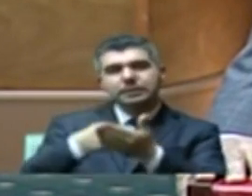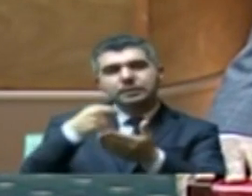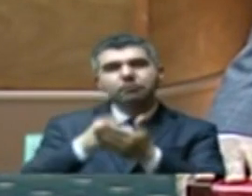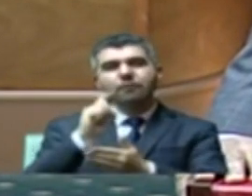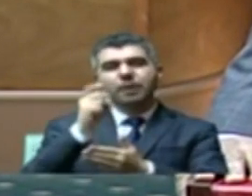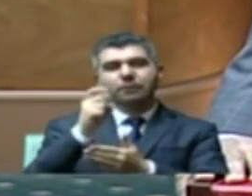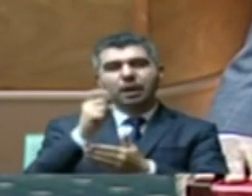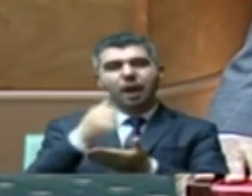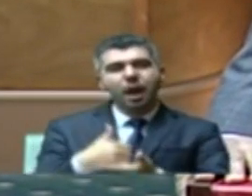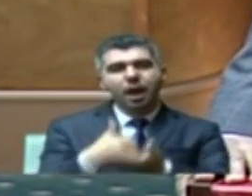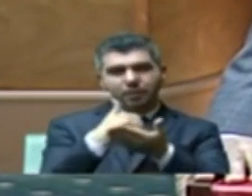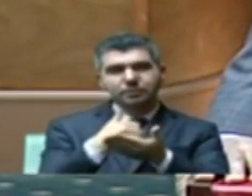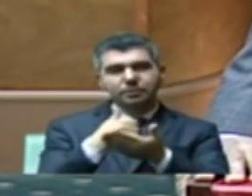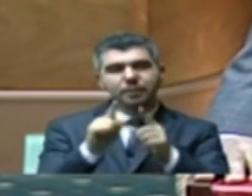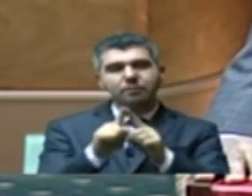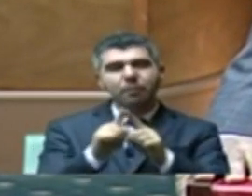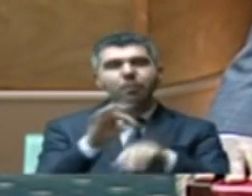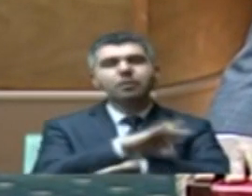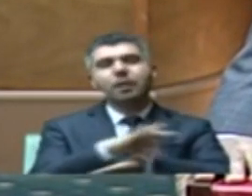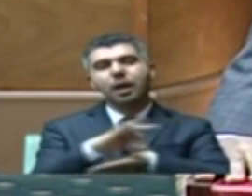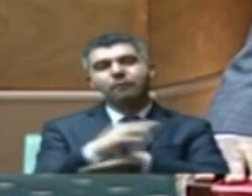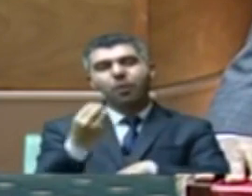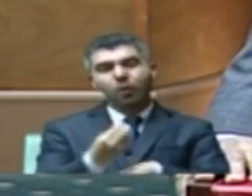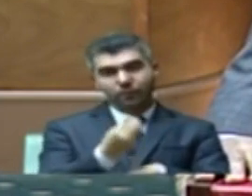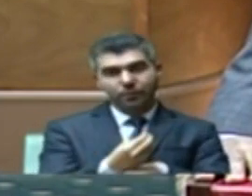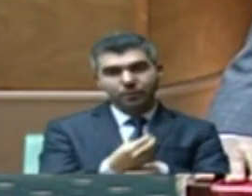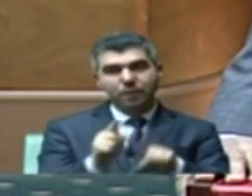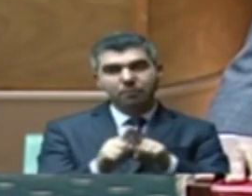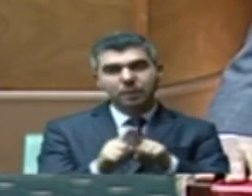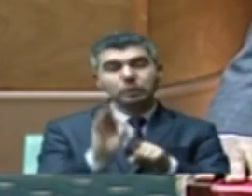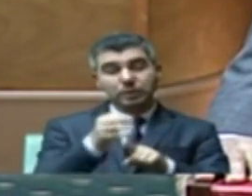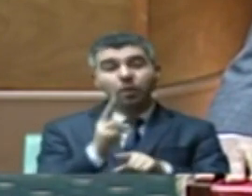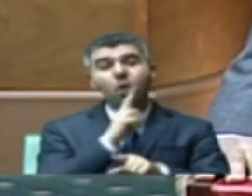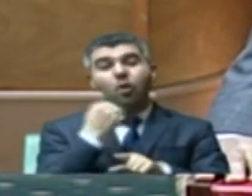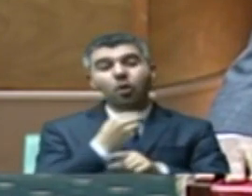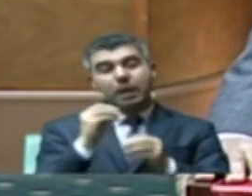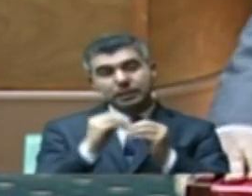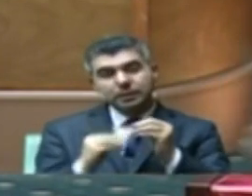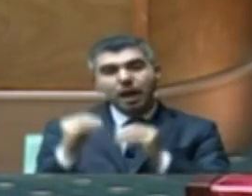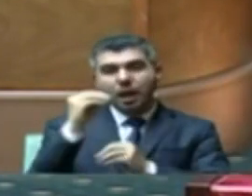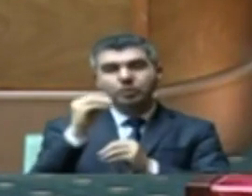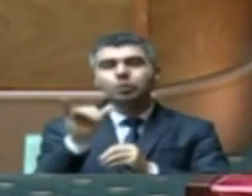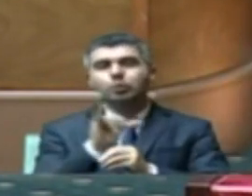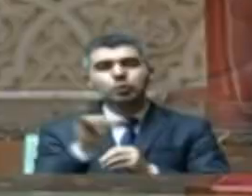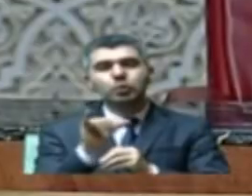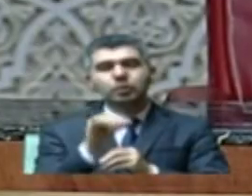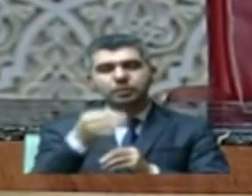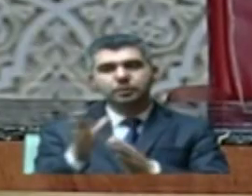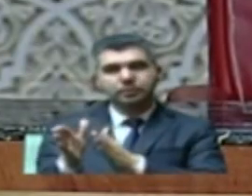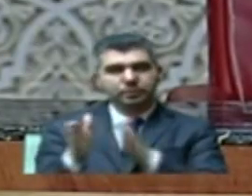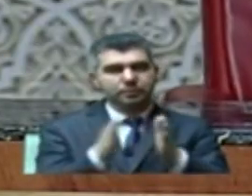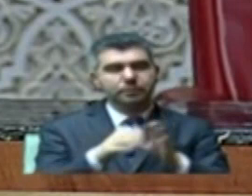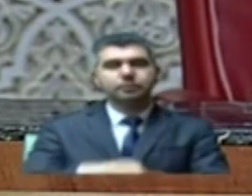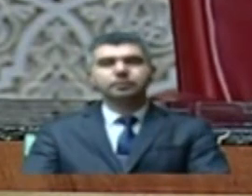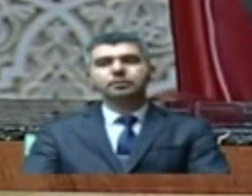الوزير تسائل الحكومة، هل في نية الحكومة الزيادة في هذه التعويضات؟ كيف ذلك؟ وشكرا. شكرا سيد